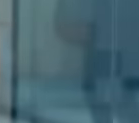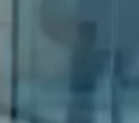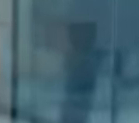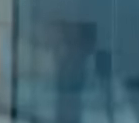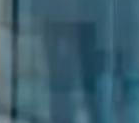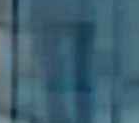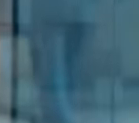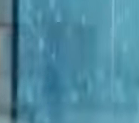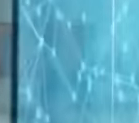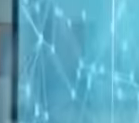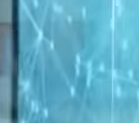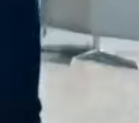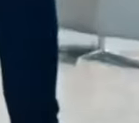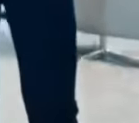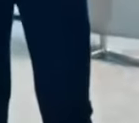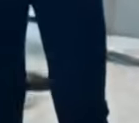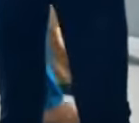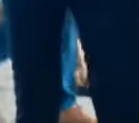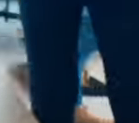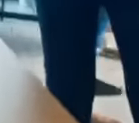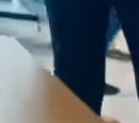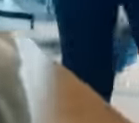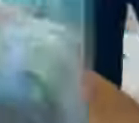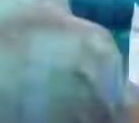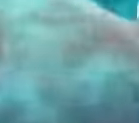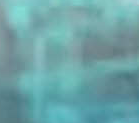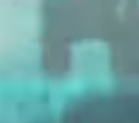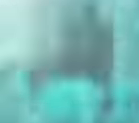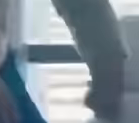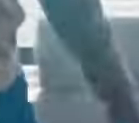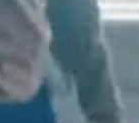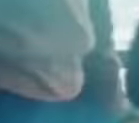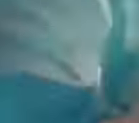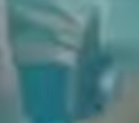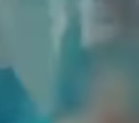Pascal is showing his boss the efficient new technology they've installed.